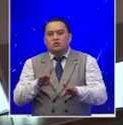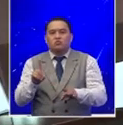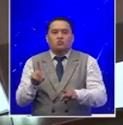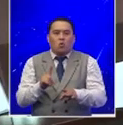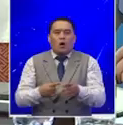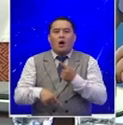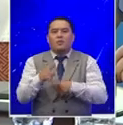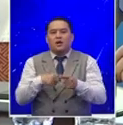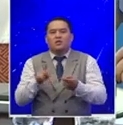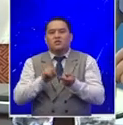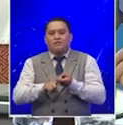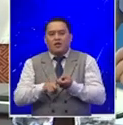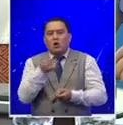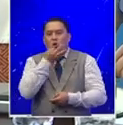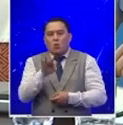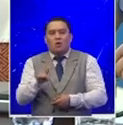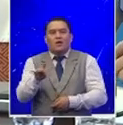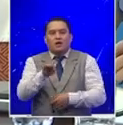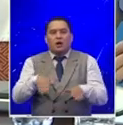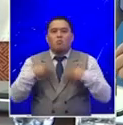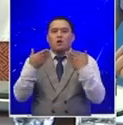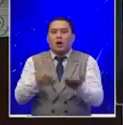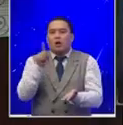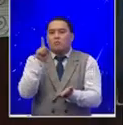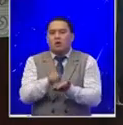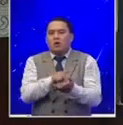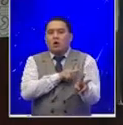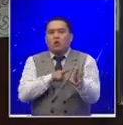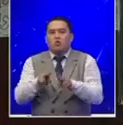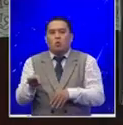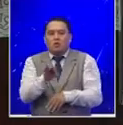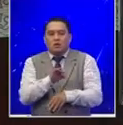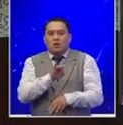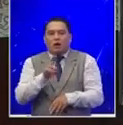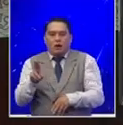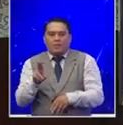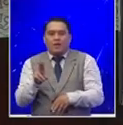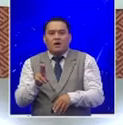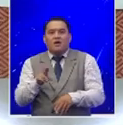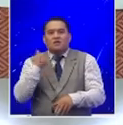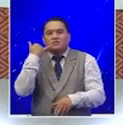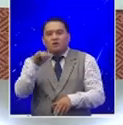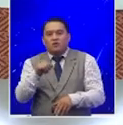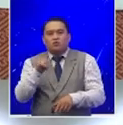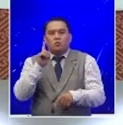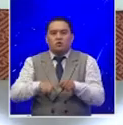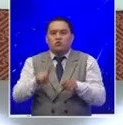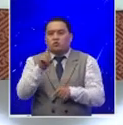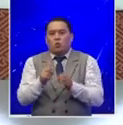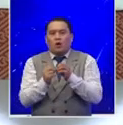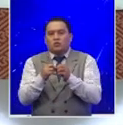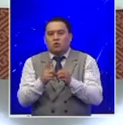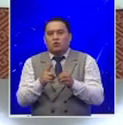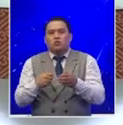необходимость обратной связи. Любое региональное обращение должно быть на контроле области и республики. Звонки в экстренную службу